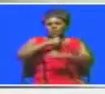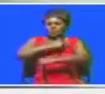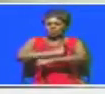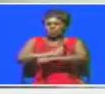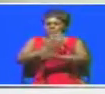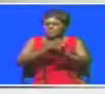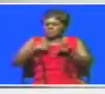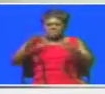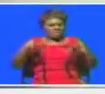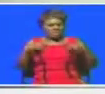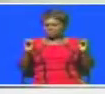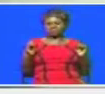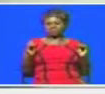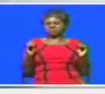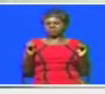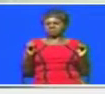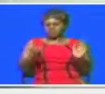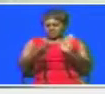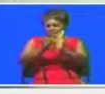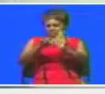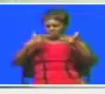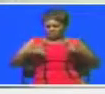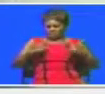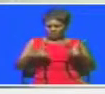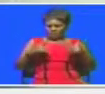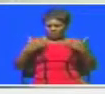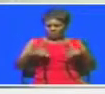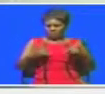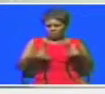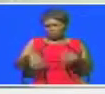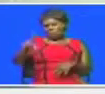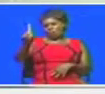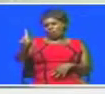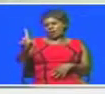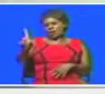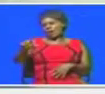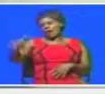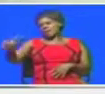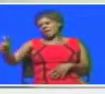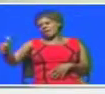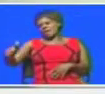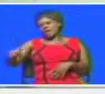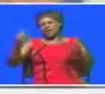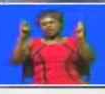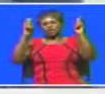zingine sikubaliani nazo. Kama upande wa michezo, nasema michezo inapaswa kuwa subject moja, hizi zingine ziwe topic.